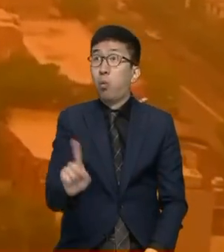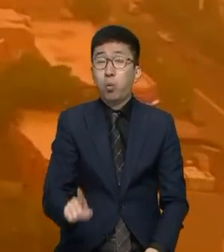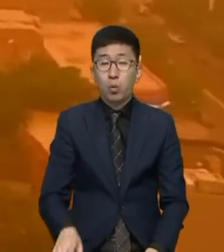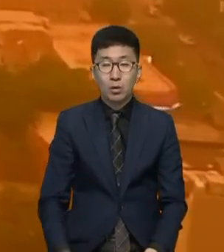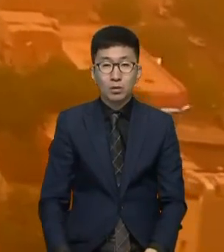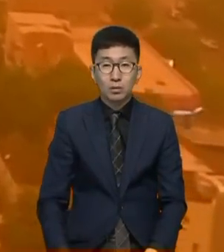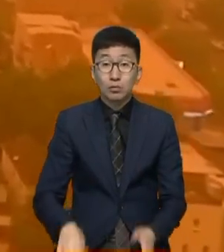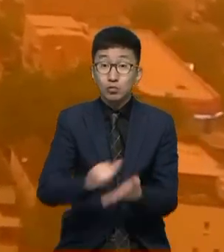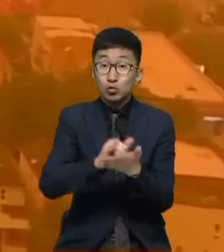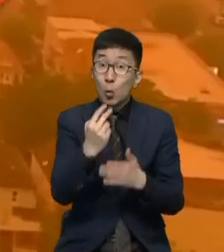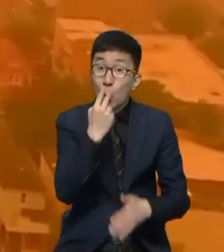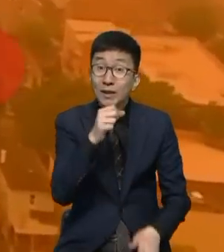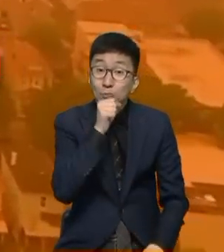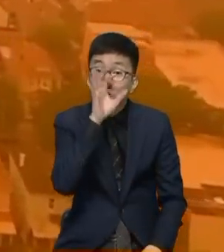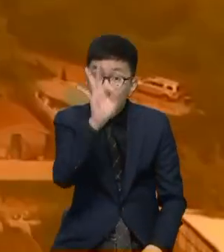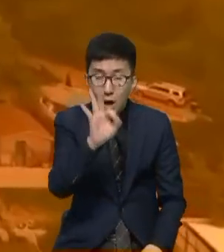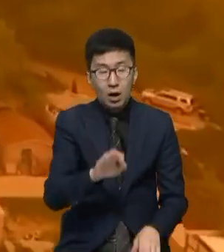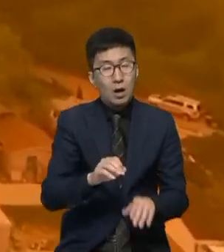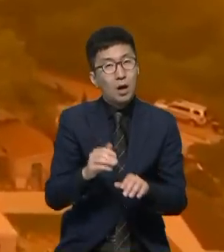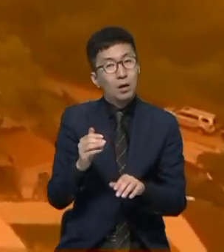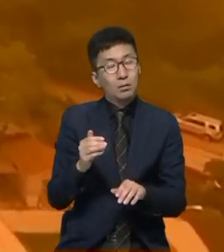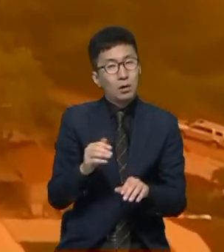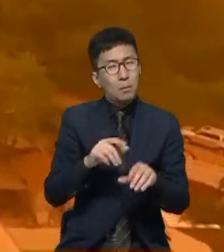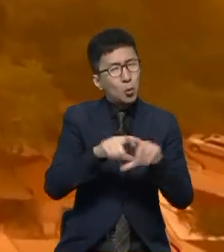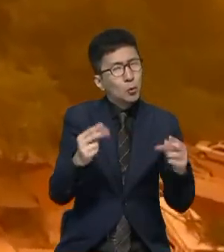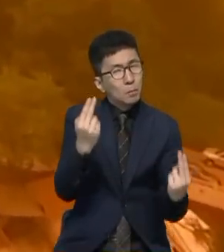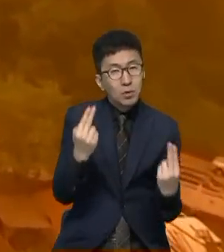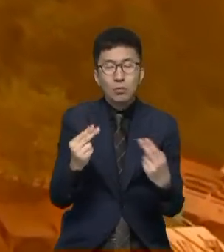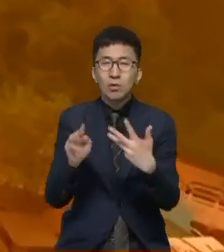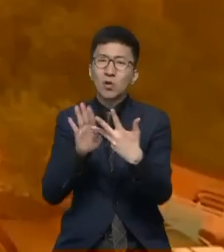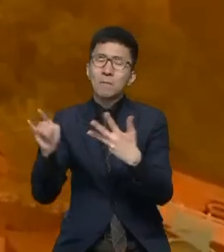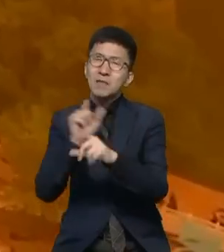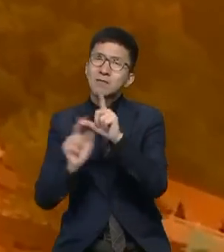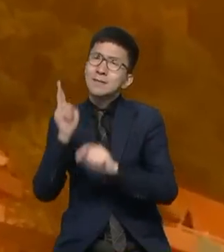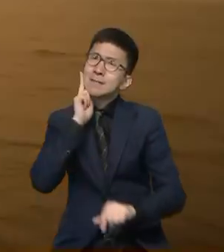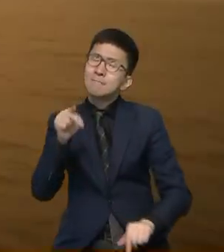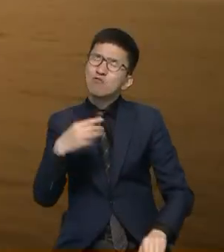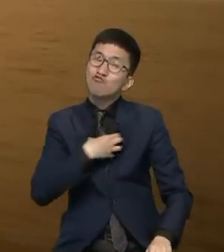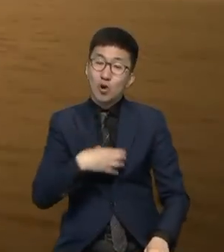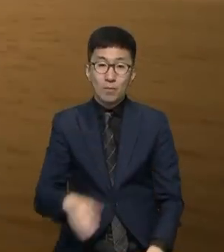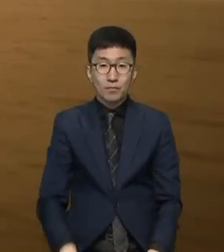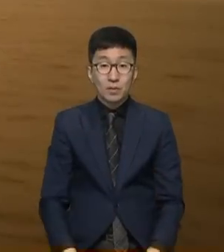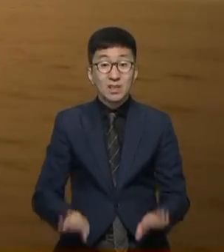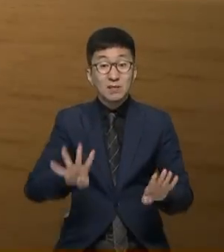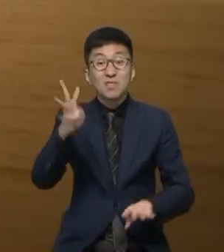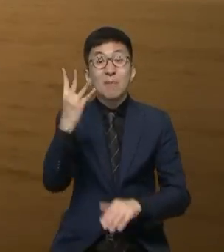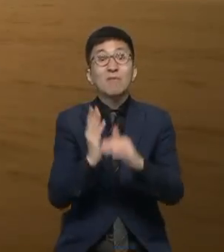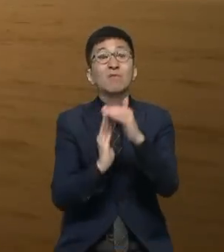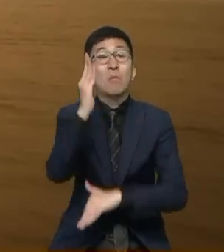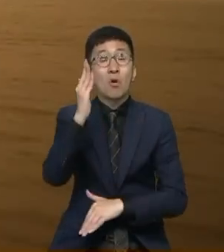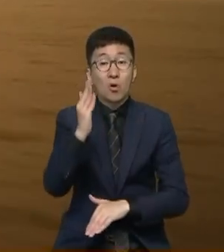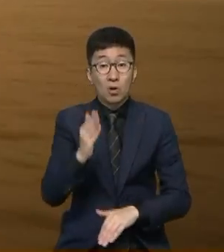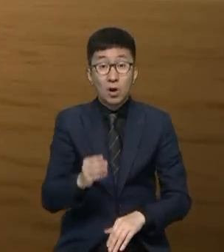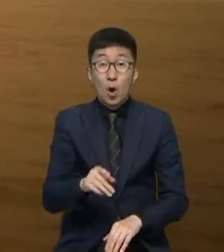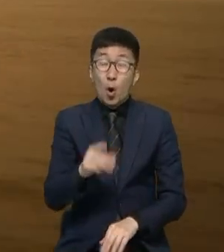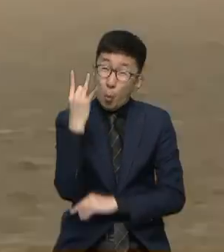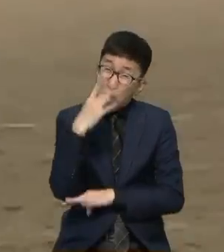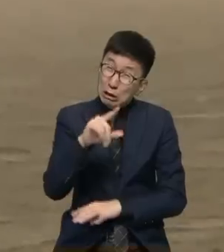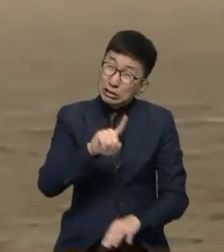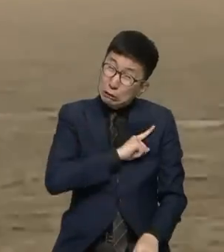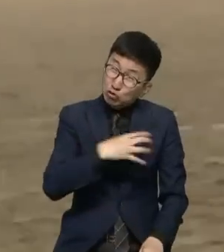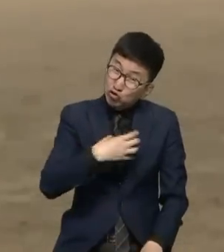뉴욕의 공기질 지수는 평소보다 8배 넘게 치솟아 400을 넘겼는데 최악의 위험 단계라는 300을 훌쩍